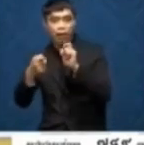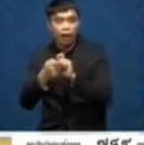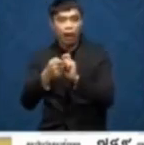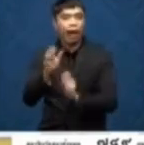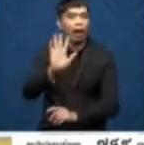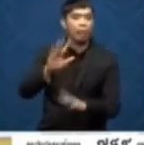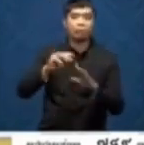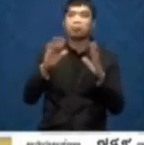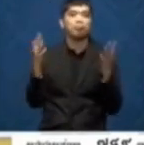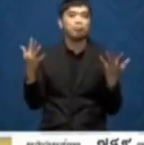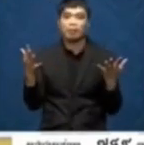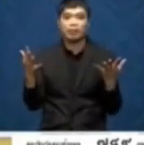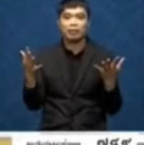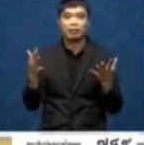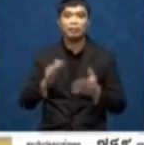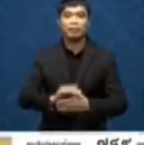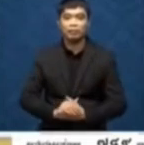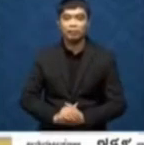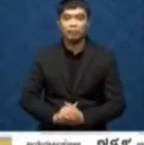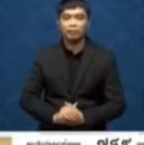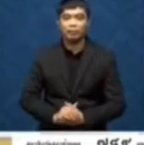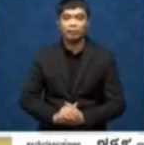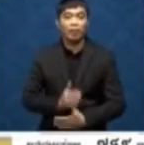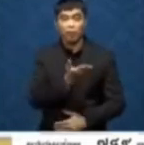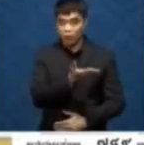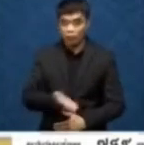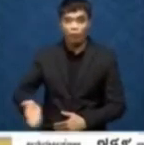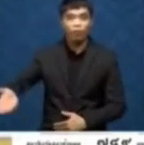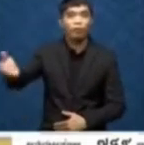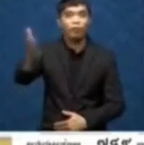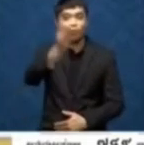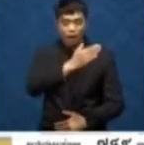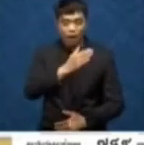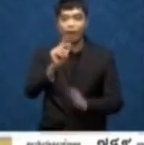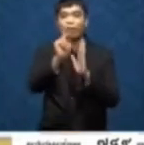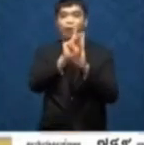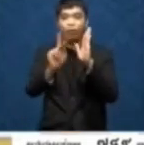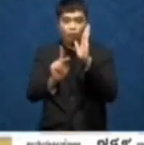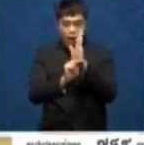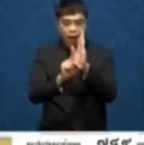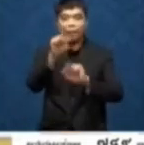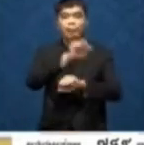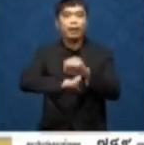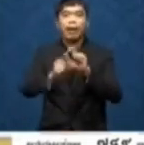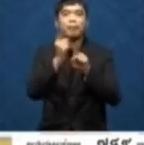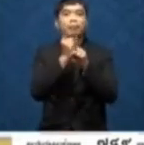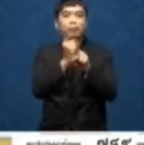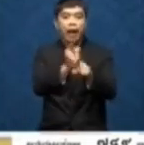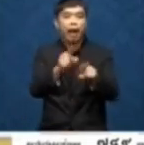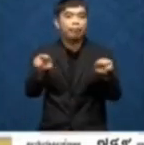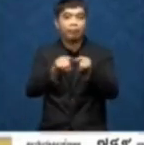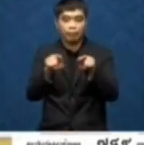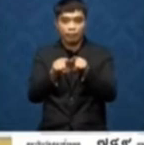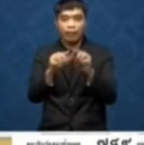ติรัฐทุกคนอยู่ภายใต้กฎหมายเดียวกัน